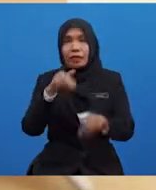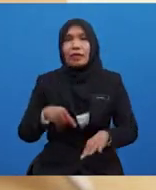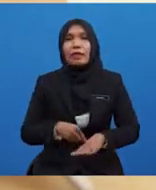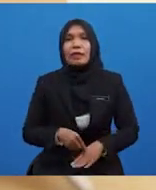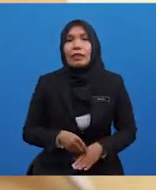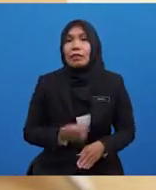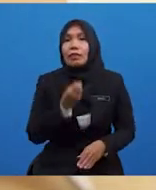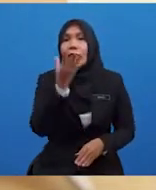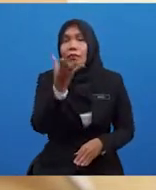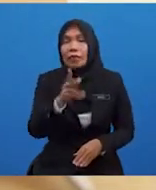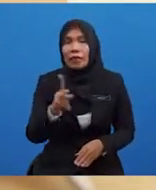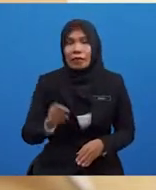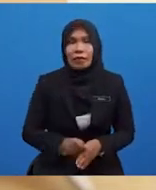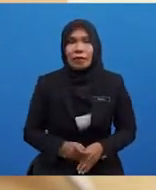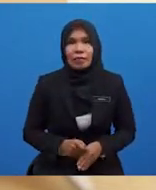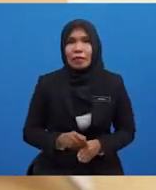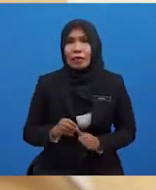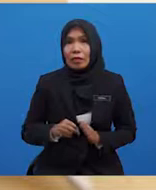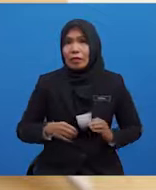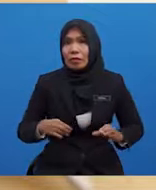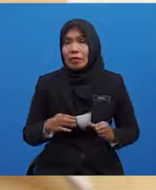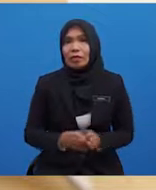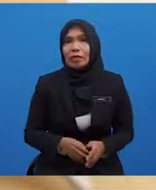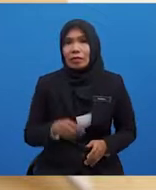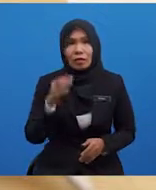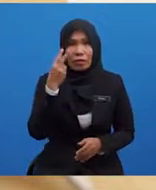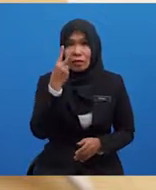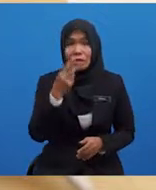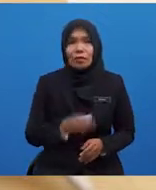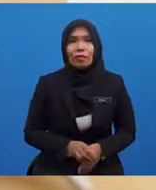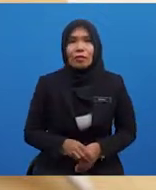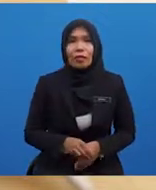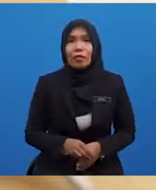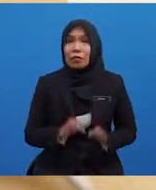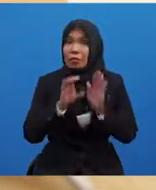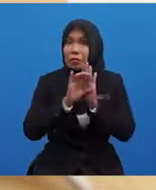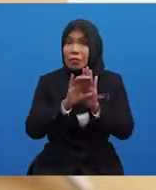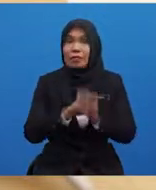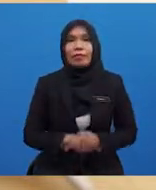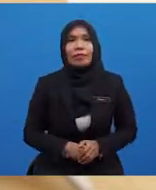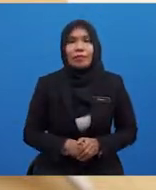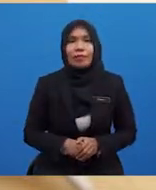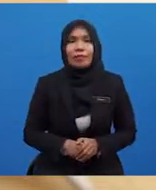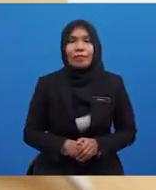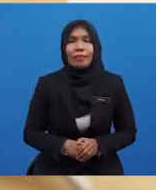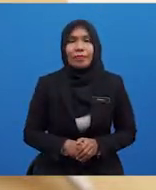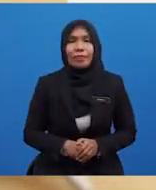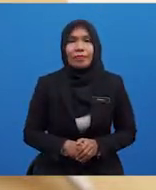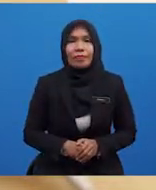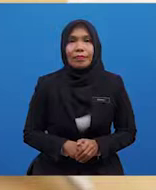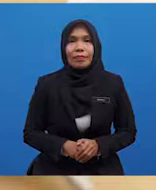disampaikan secara visual atau bergambar berbanding teks.